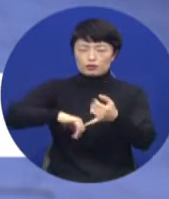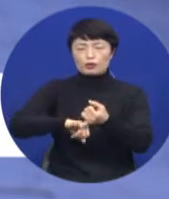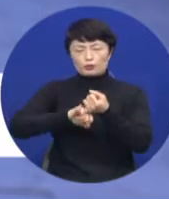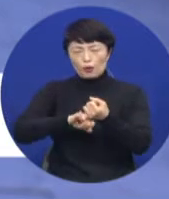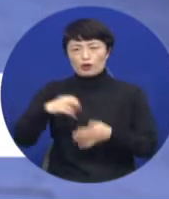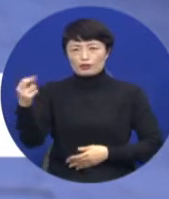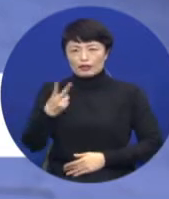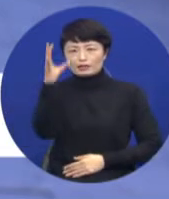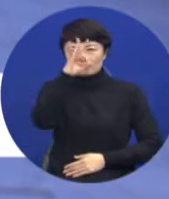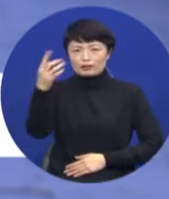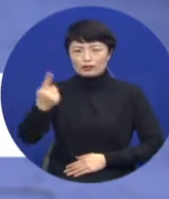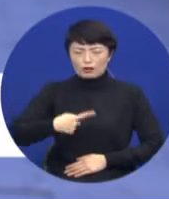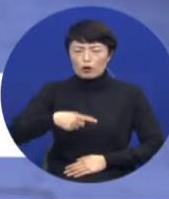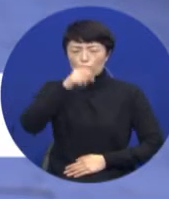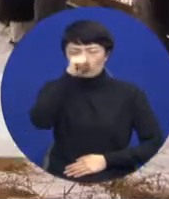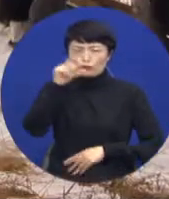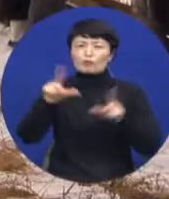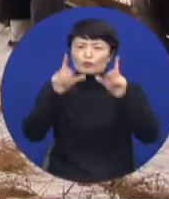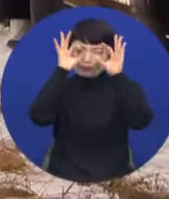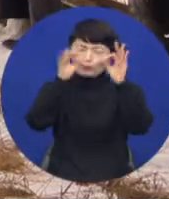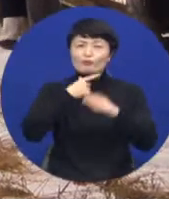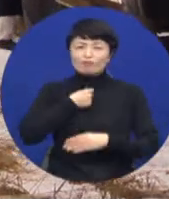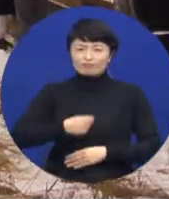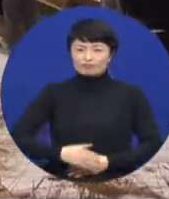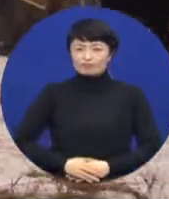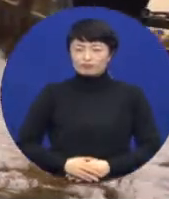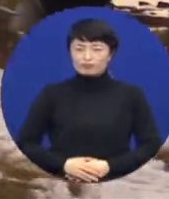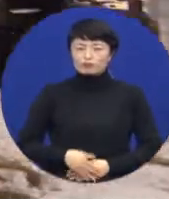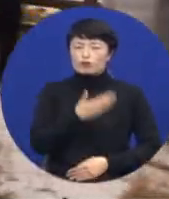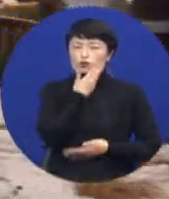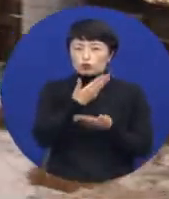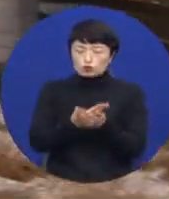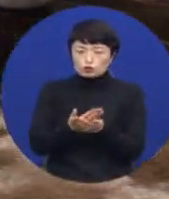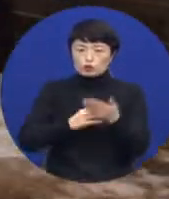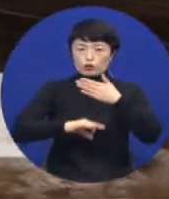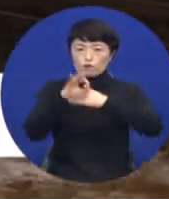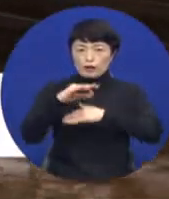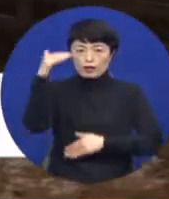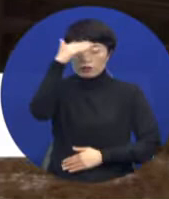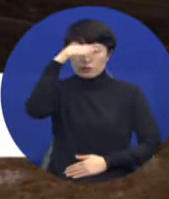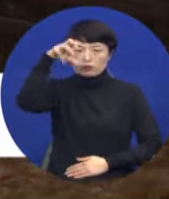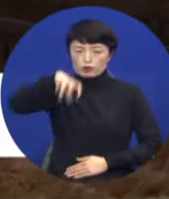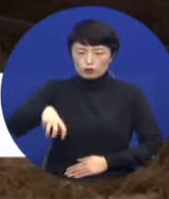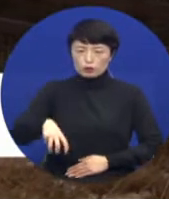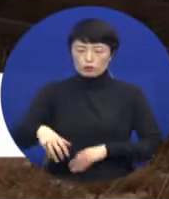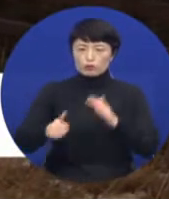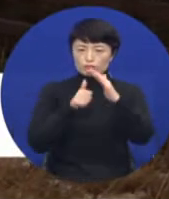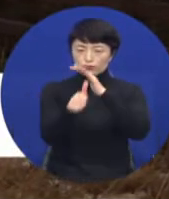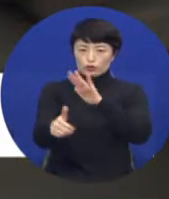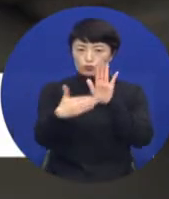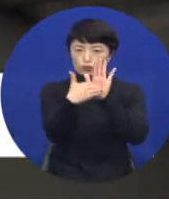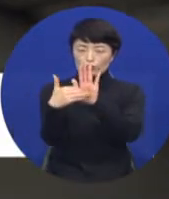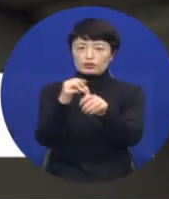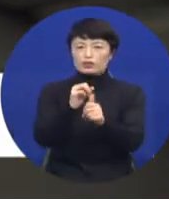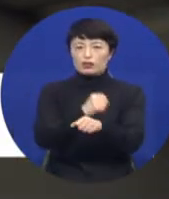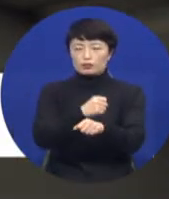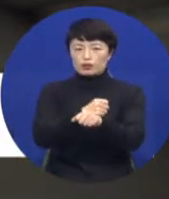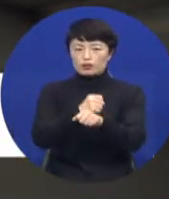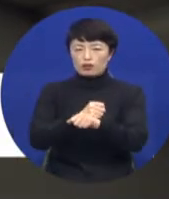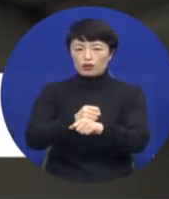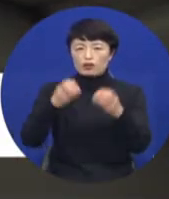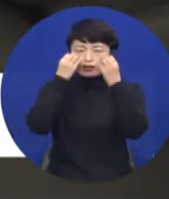찾아와서 좋은 모습을 봤으면 좋겠습니다. 주요 해돋이 명소의 출입이 통제되면서 새해 첫 해를 보고 싶은